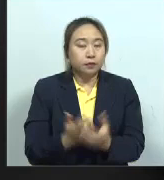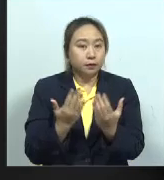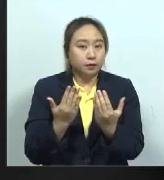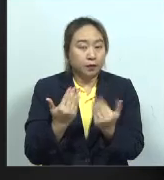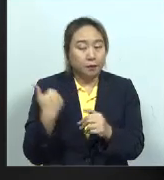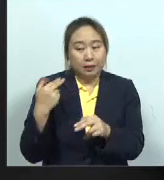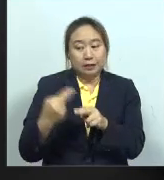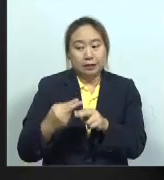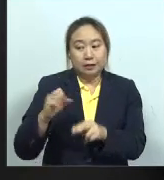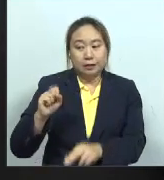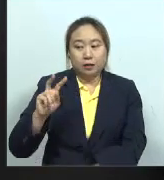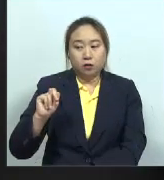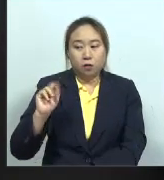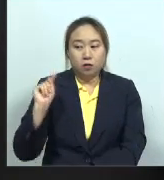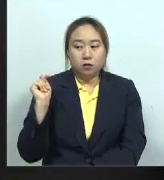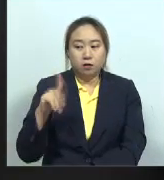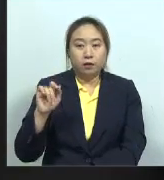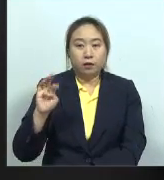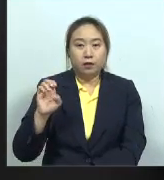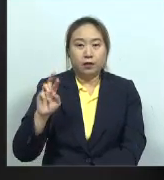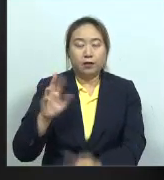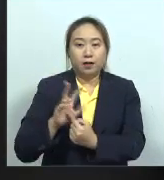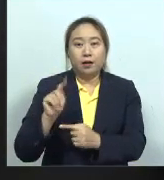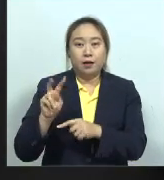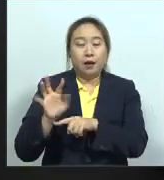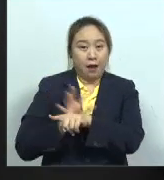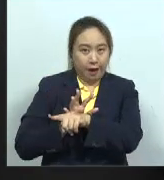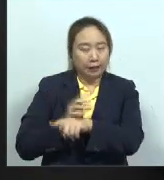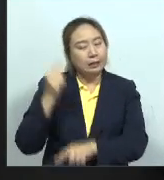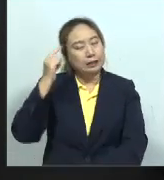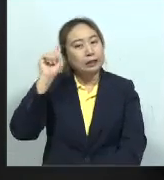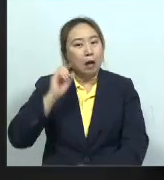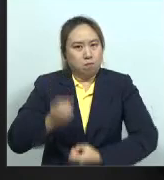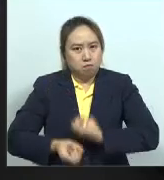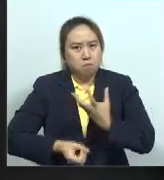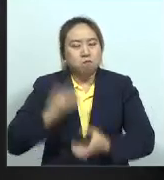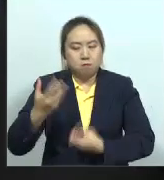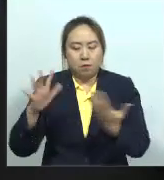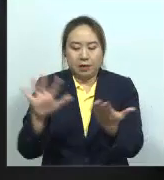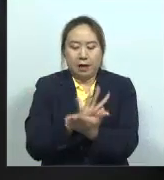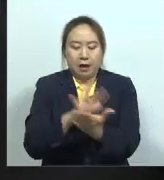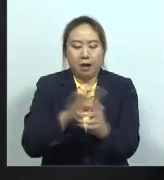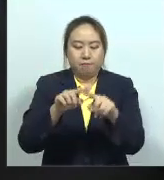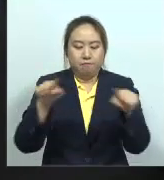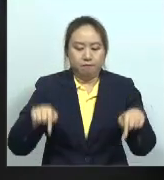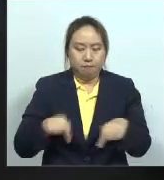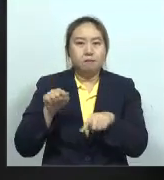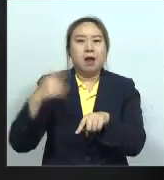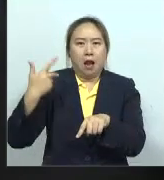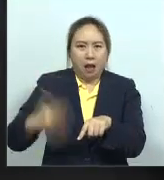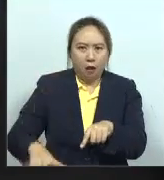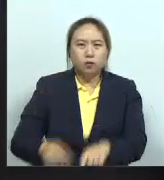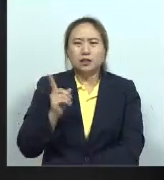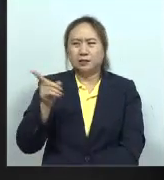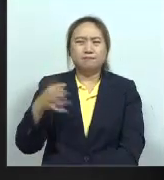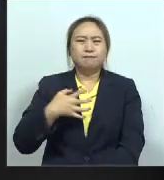นธิรัตน์ก็ได้แสดงจุดยืนออกมาเป็นเอกสารต่างๆเหล่านั้นซึ่งจริงๆเราก็ไม่ต้องการให้ท่านส